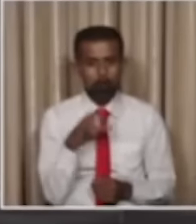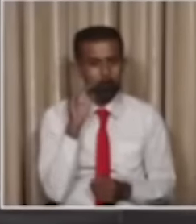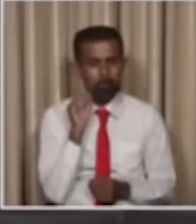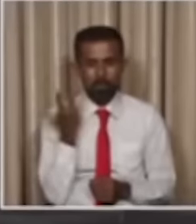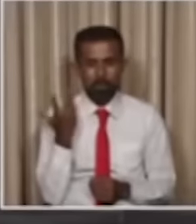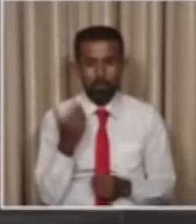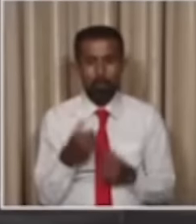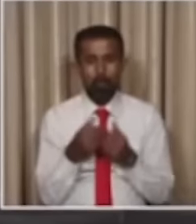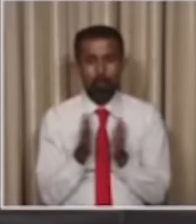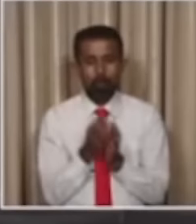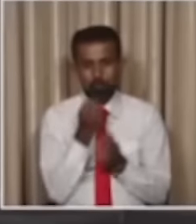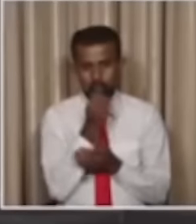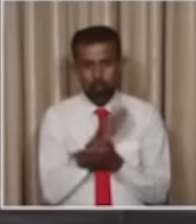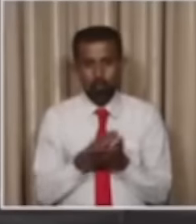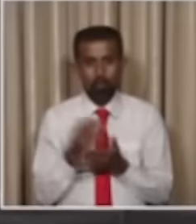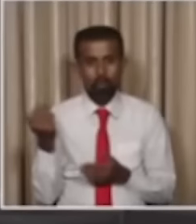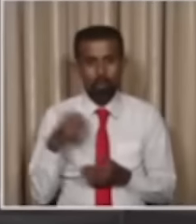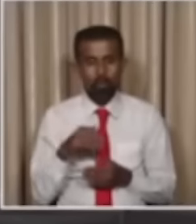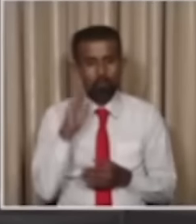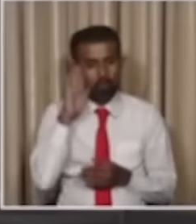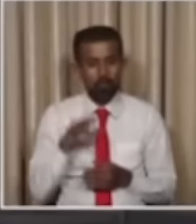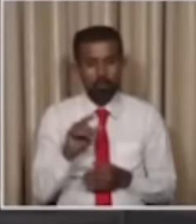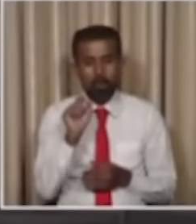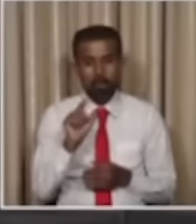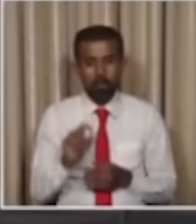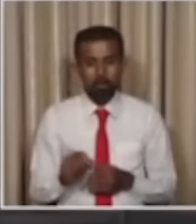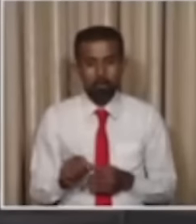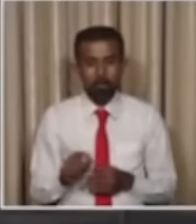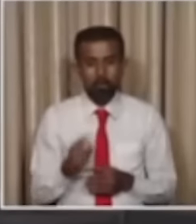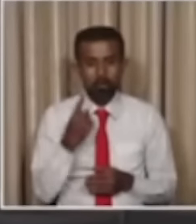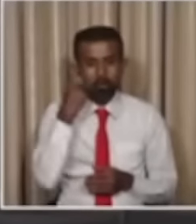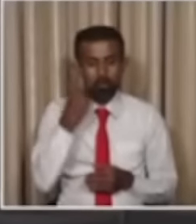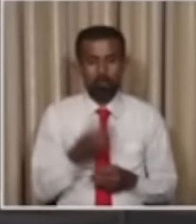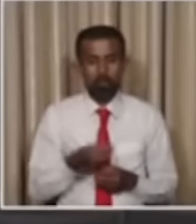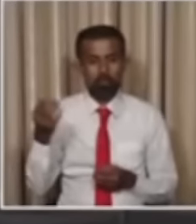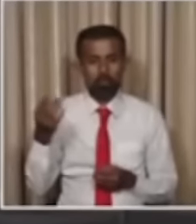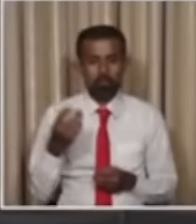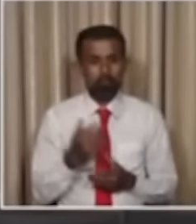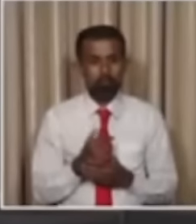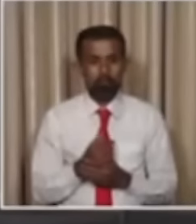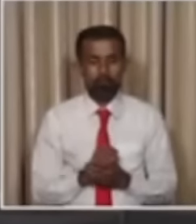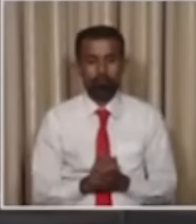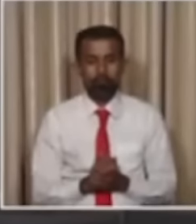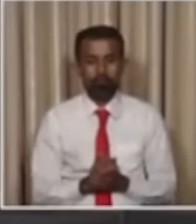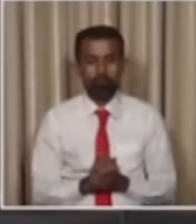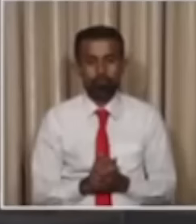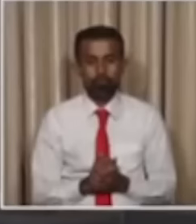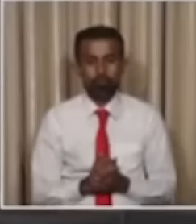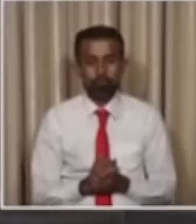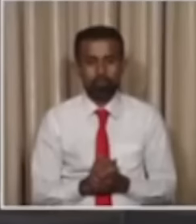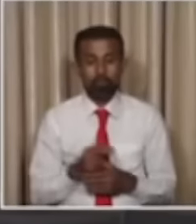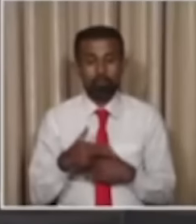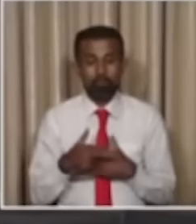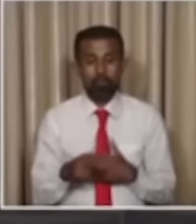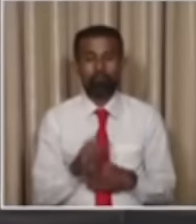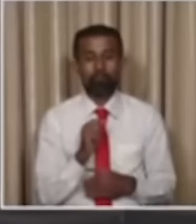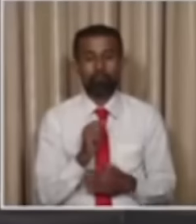ඕනෙම හෝටලයකට ඇවිල්ලා නවතින අයගේ නම් ලයිස්තුවක් බුද්ධියංශයට දෙනවා කියලා. ඒක ඒක එක හේතුවක්